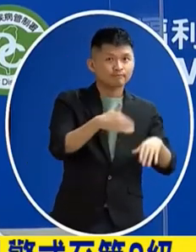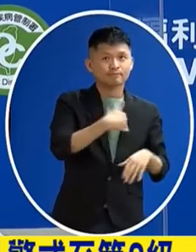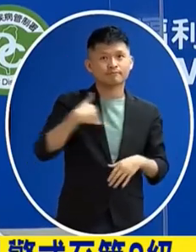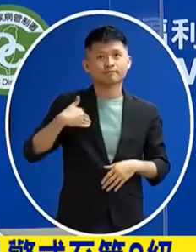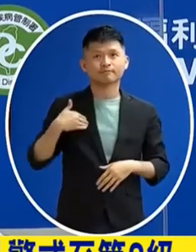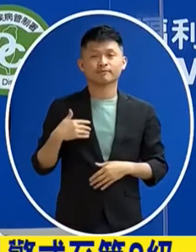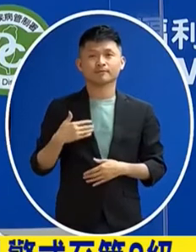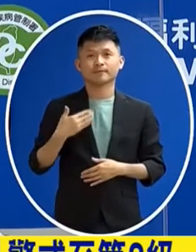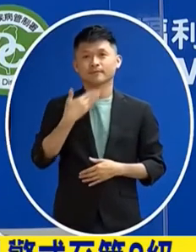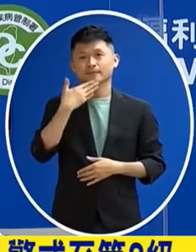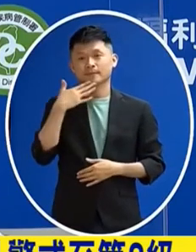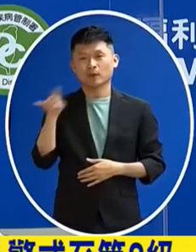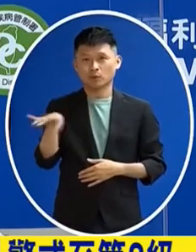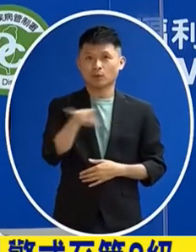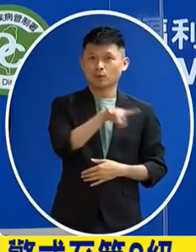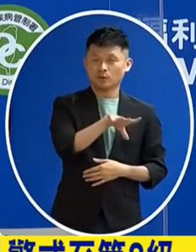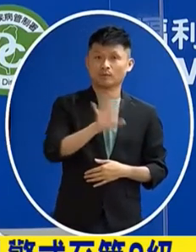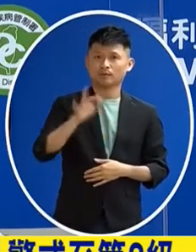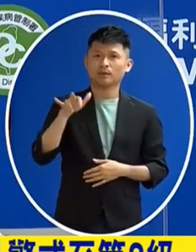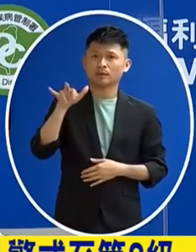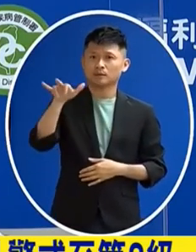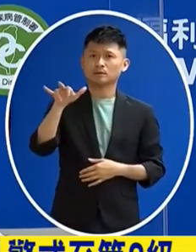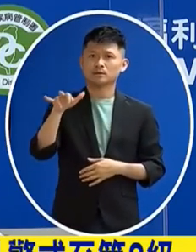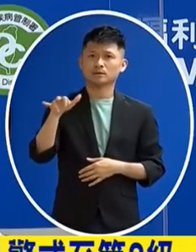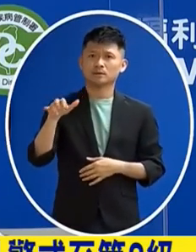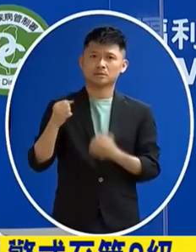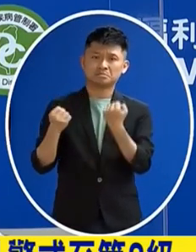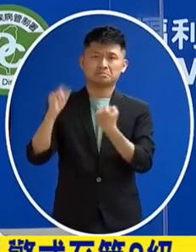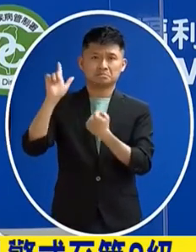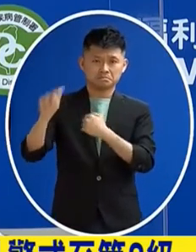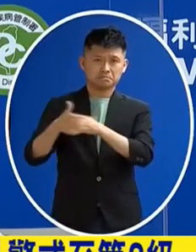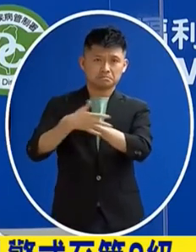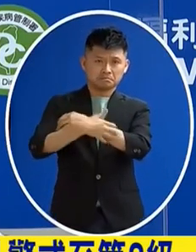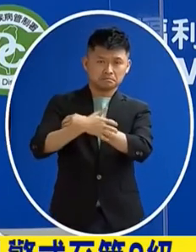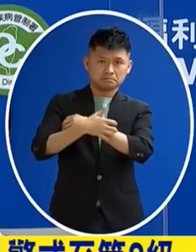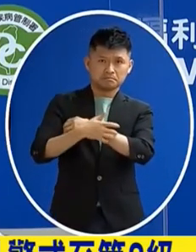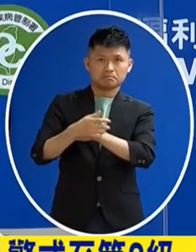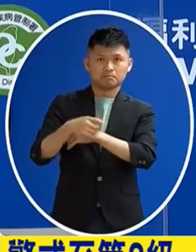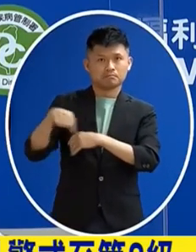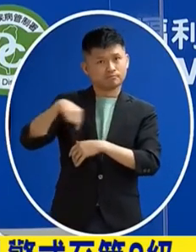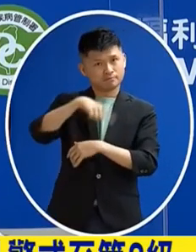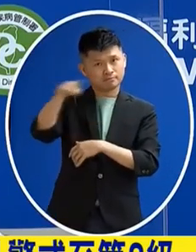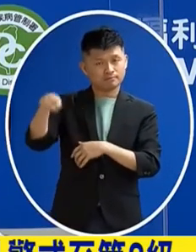都好的方法，只是对机组员在这样的一个检疫时间就被拉长了。